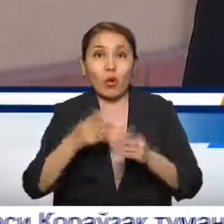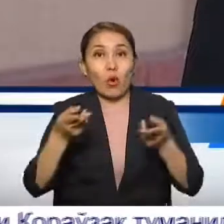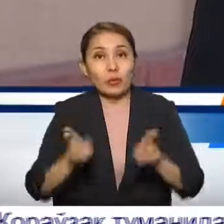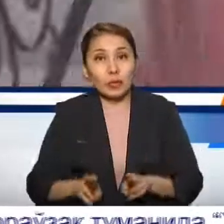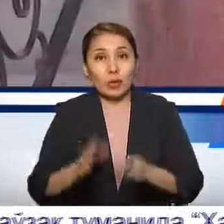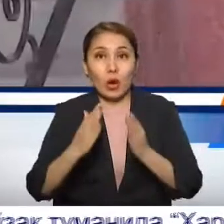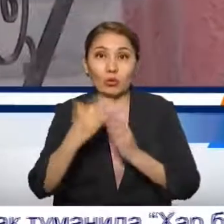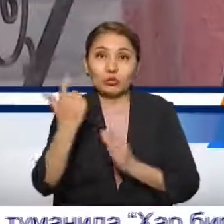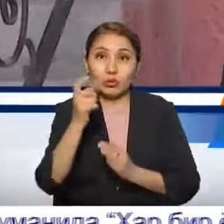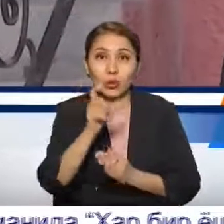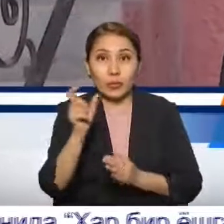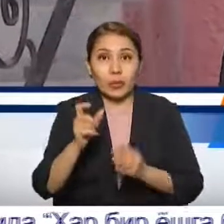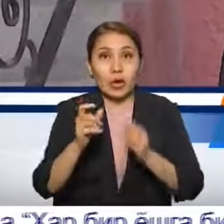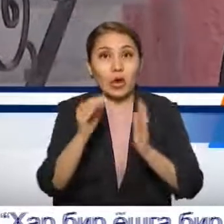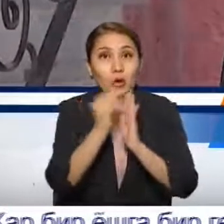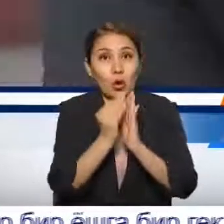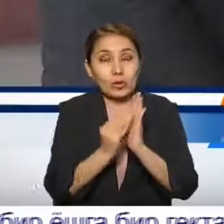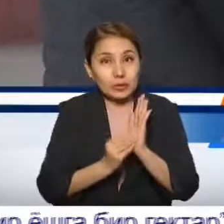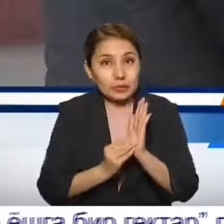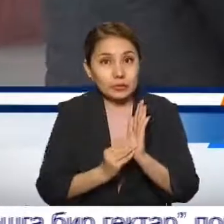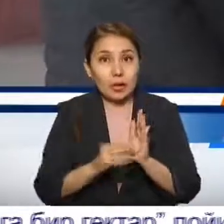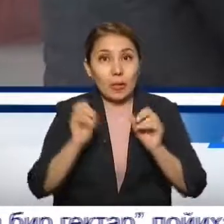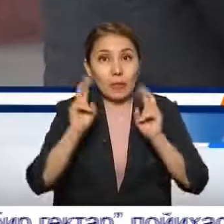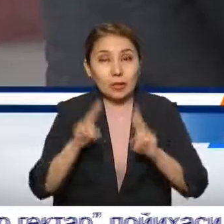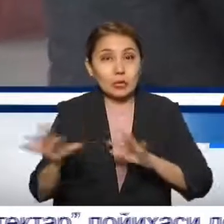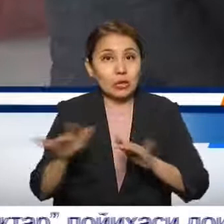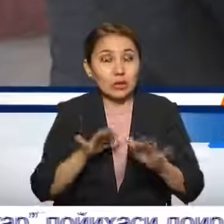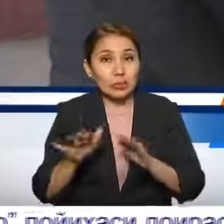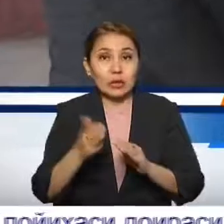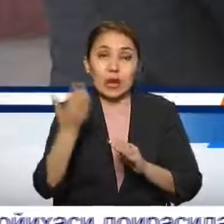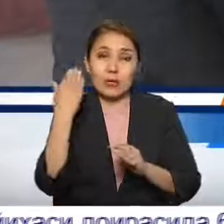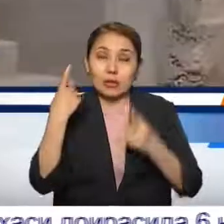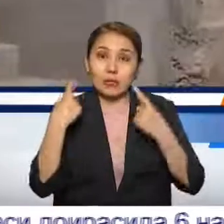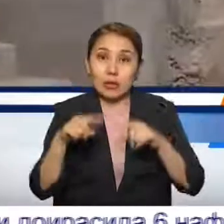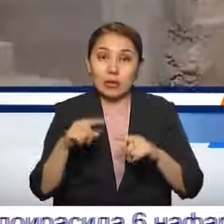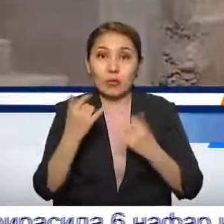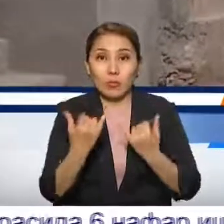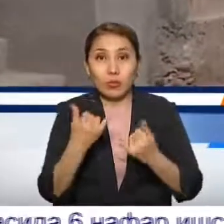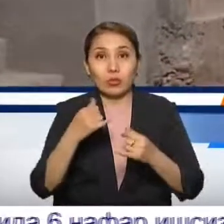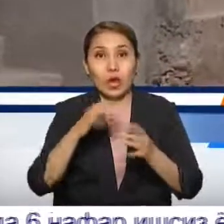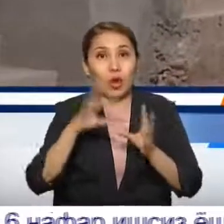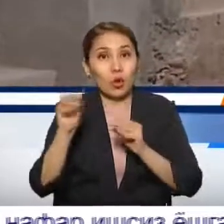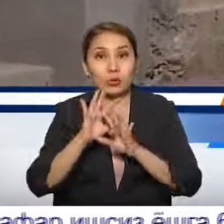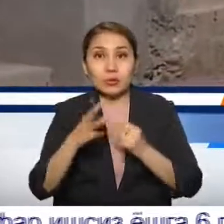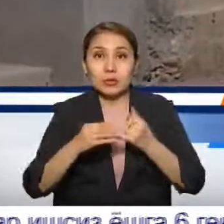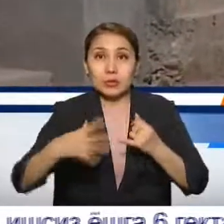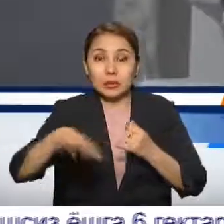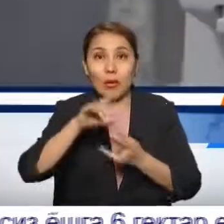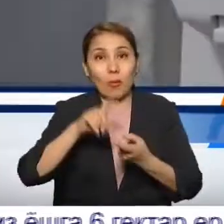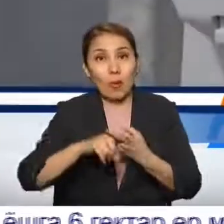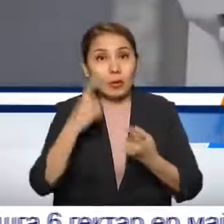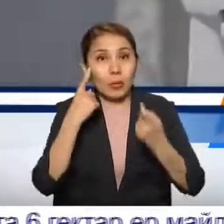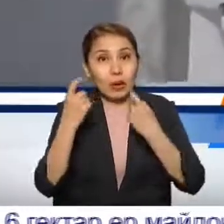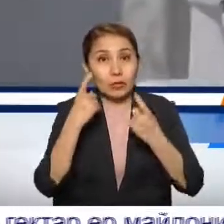uy-joy egalari ro'yxatini ham shakllantirib boryapmiz. Mazkur tadbirning avvalgilaridan farqi shundaki, bunda ko'chmas mulk, yer maydonlari bilan bog'liq